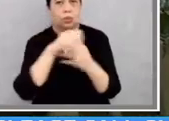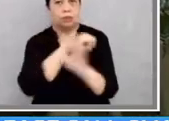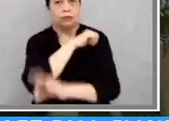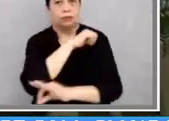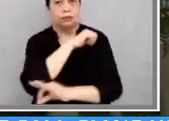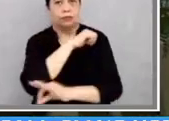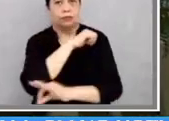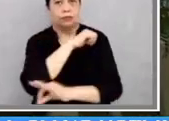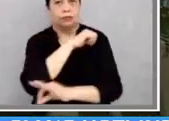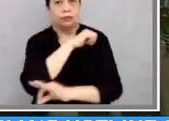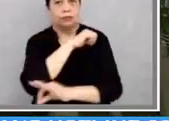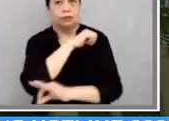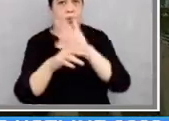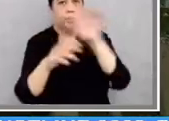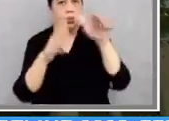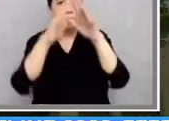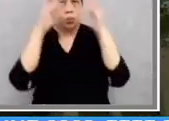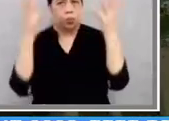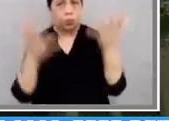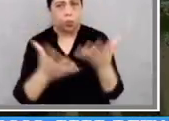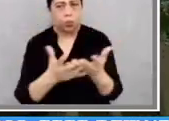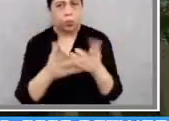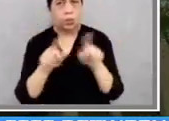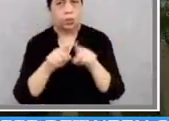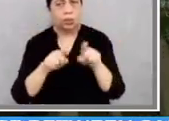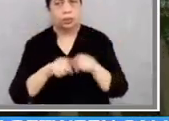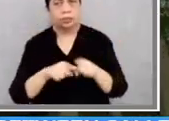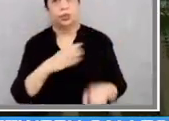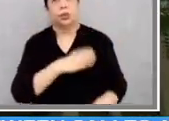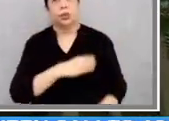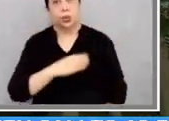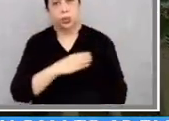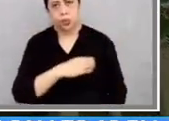Pilipinas sa buong mundo bilang pakikiramay.